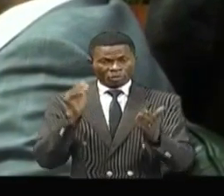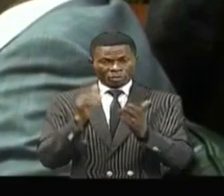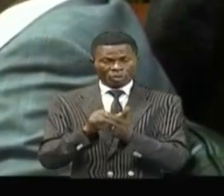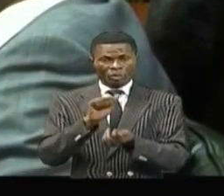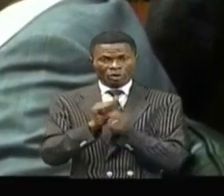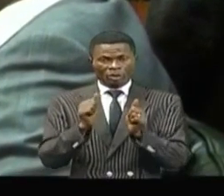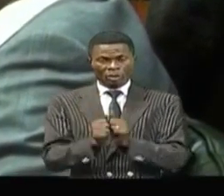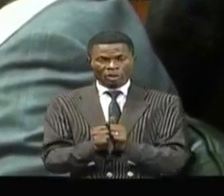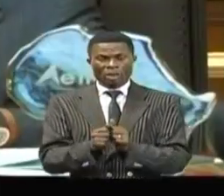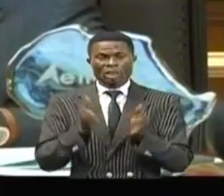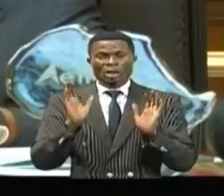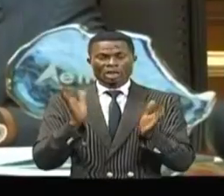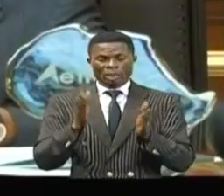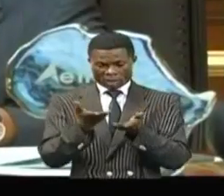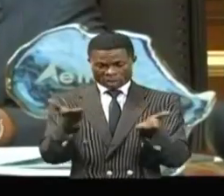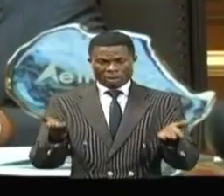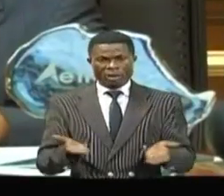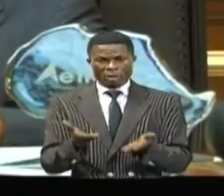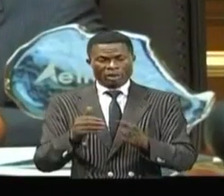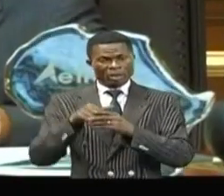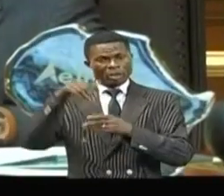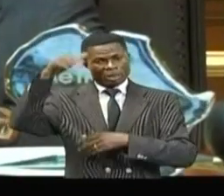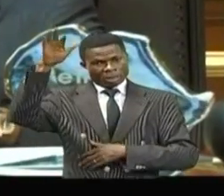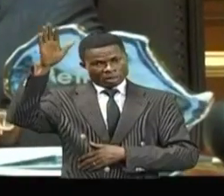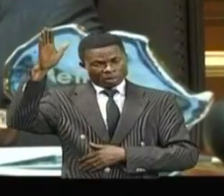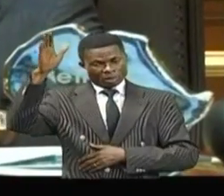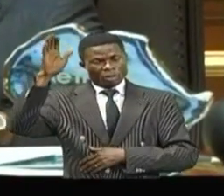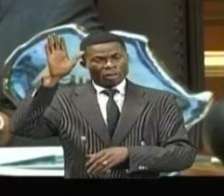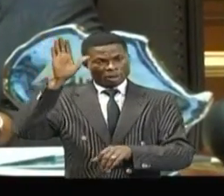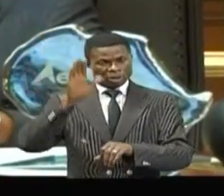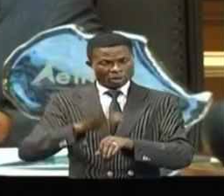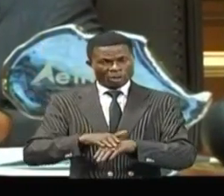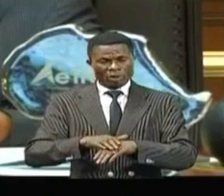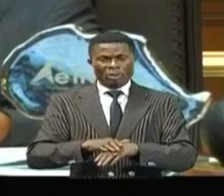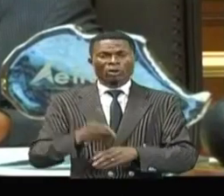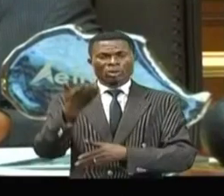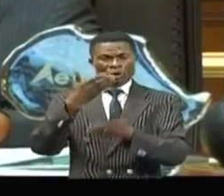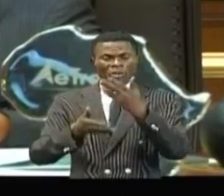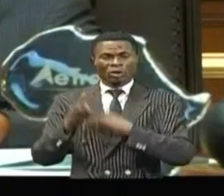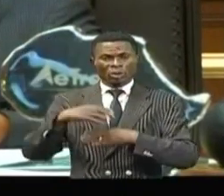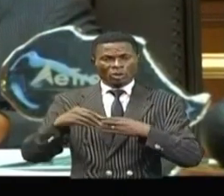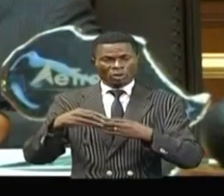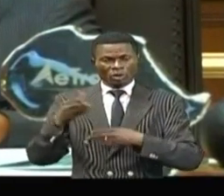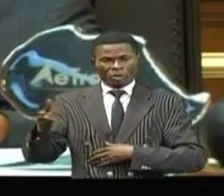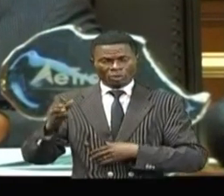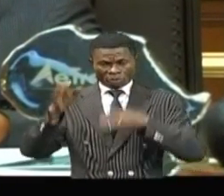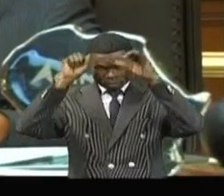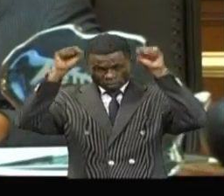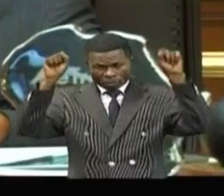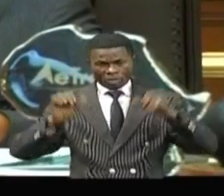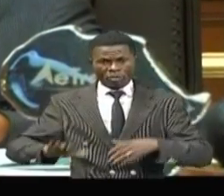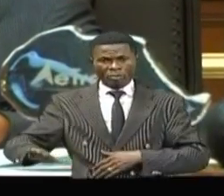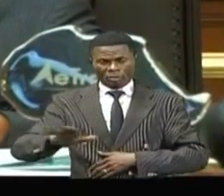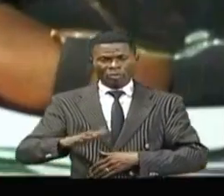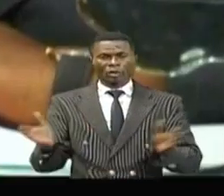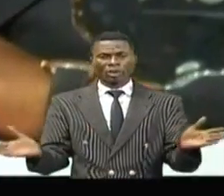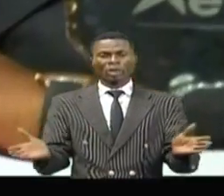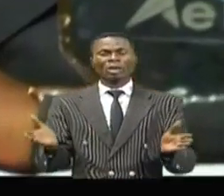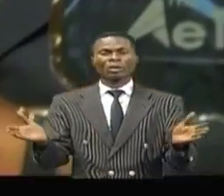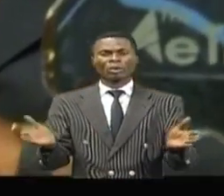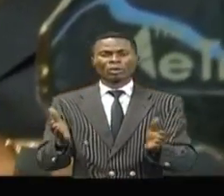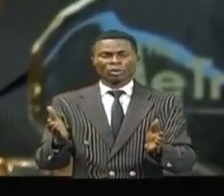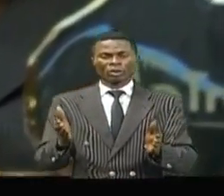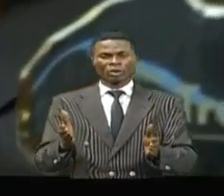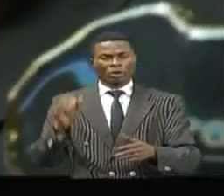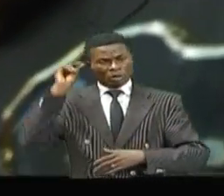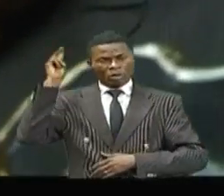facteurs de risque internes et externes qui pèsent actuellement sur le marché des changes, le président de la République a encouragé la